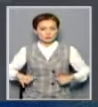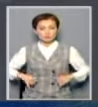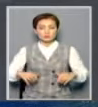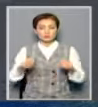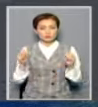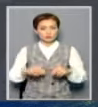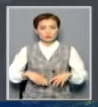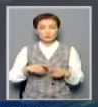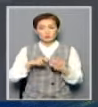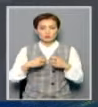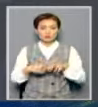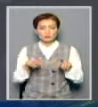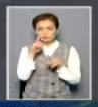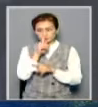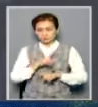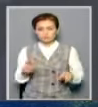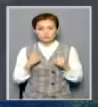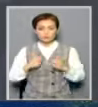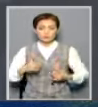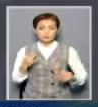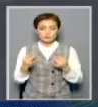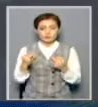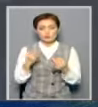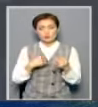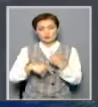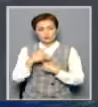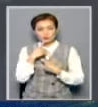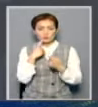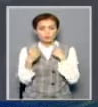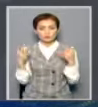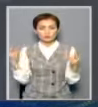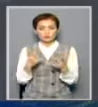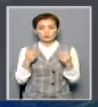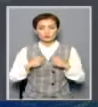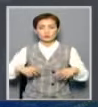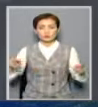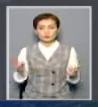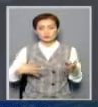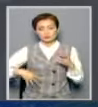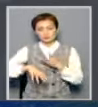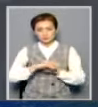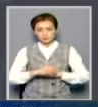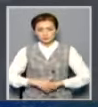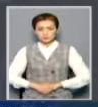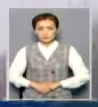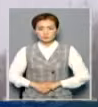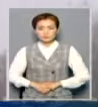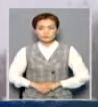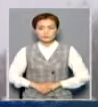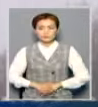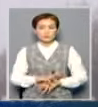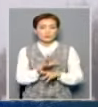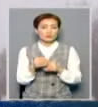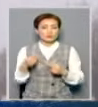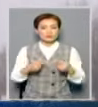переговоры, решать все мирным путем, путем диалога. Поэтому я призываю всех к спокойствию, к миру и единству. Все